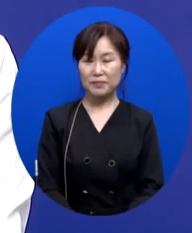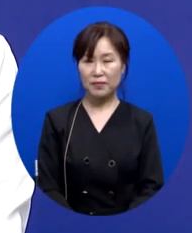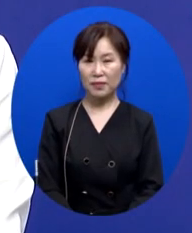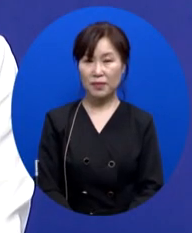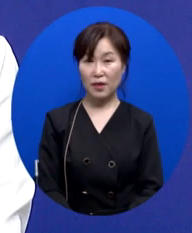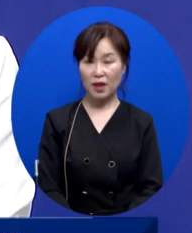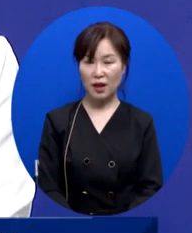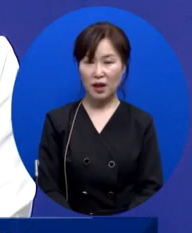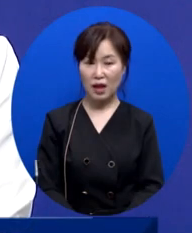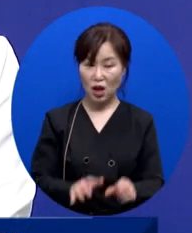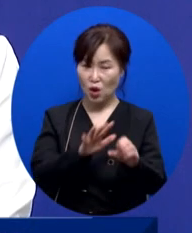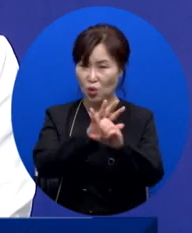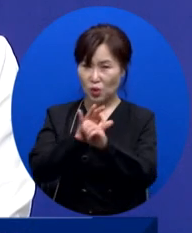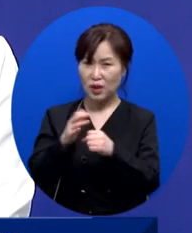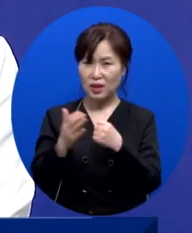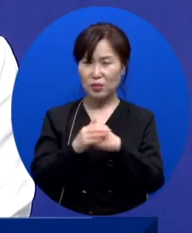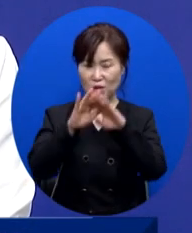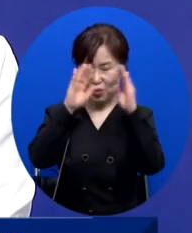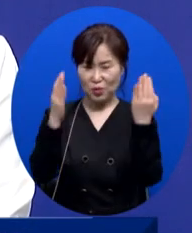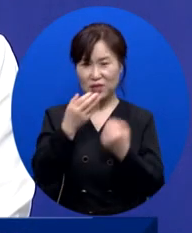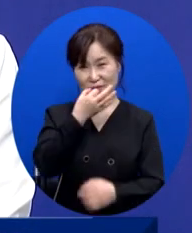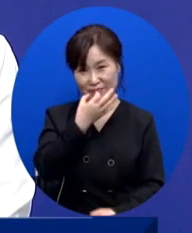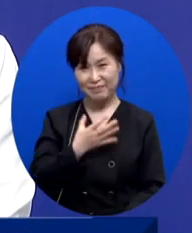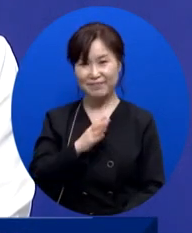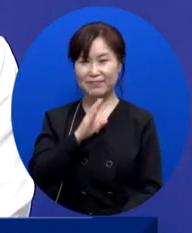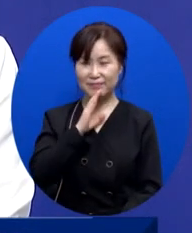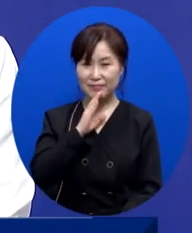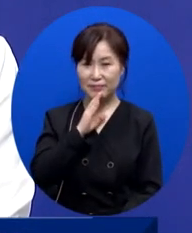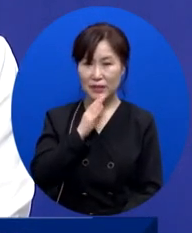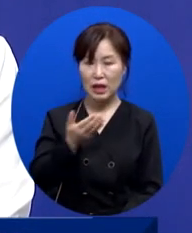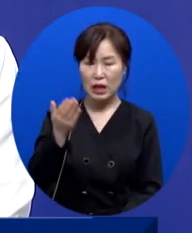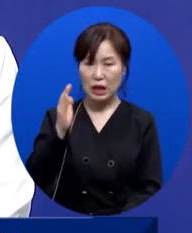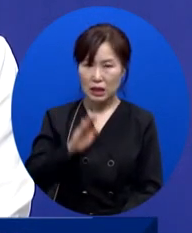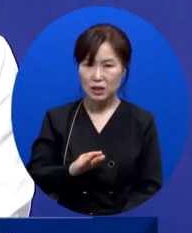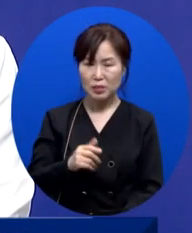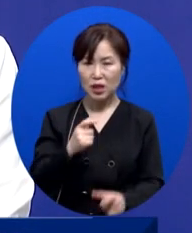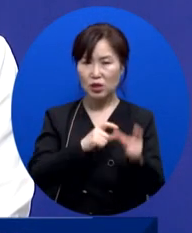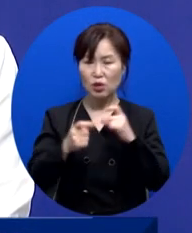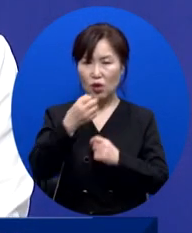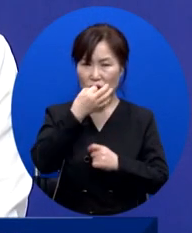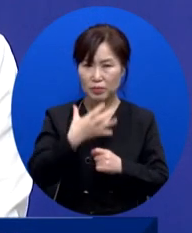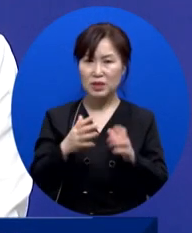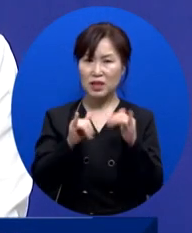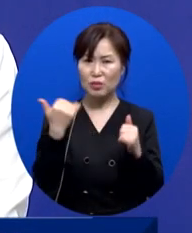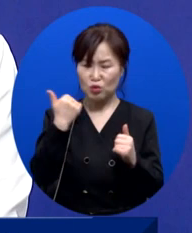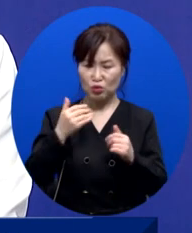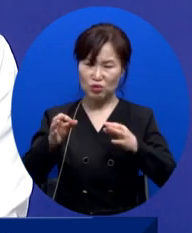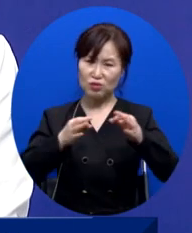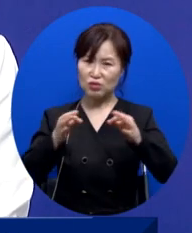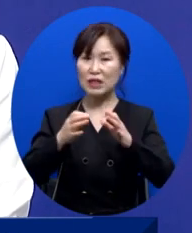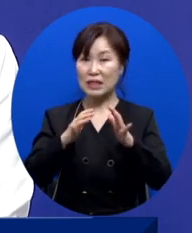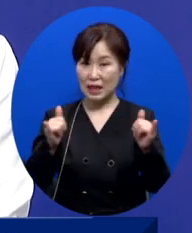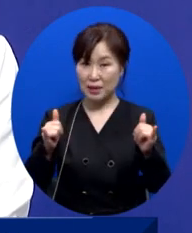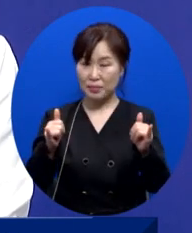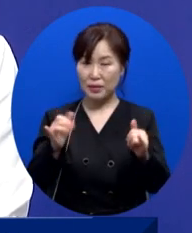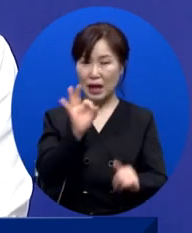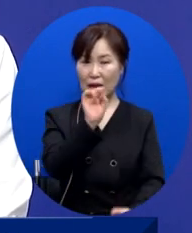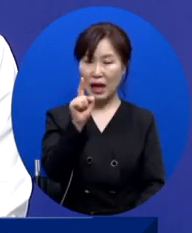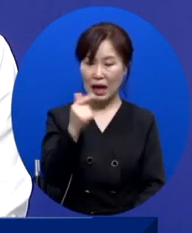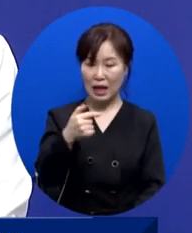입으로 모두가 힘든 시기를 보내고 있습니다 특별히 어려움을 토로하는 자영업자들이 많은데요 안성의 한 교회가